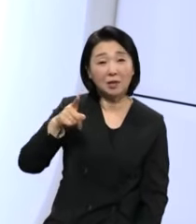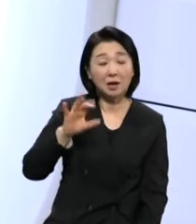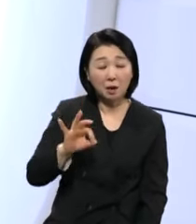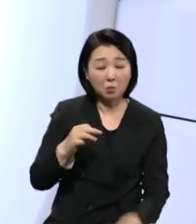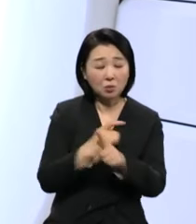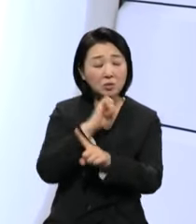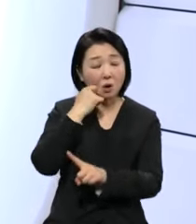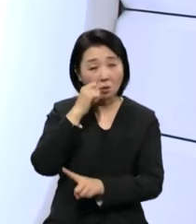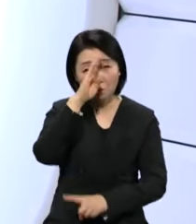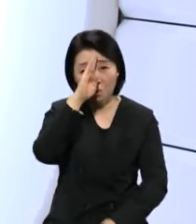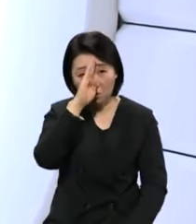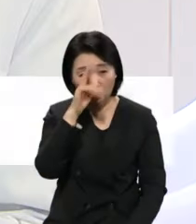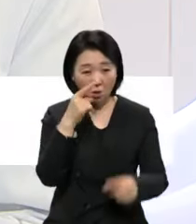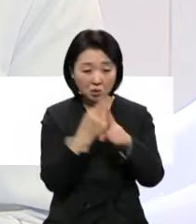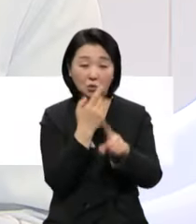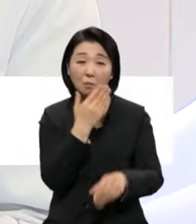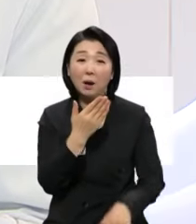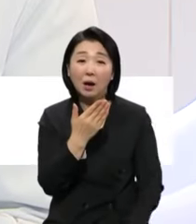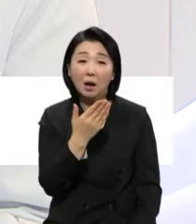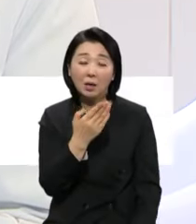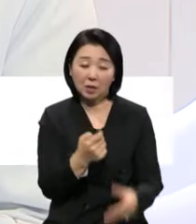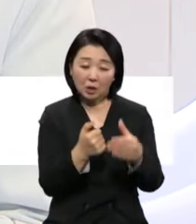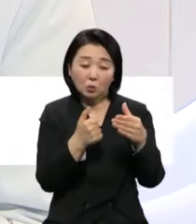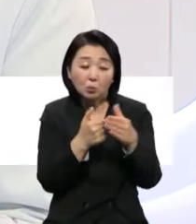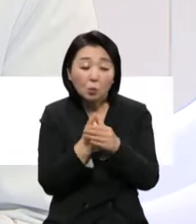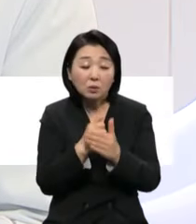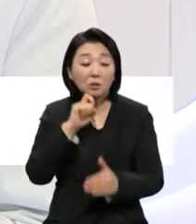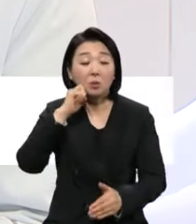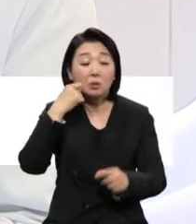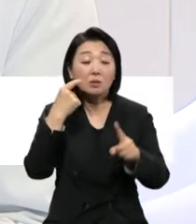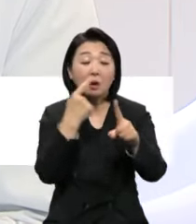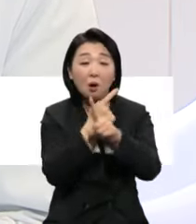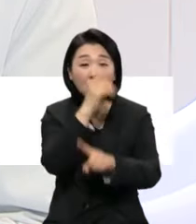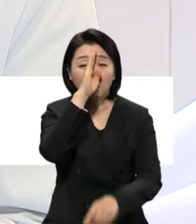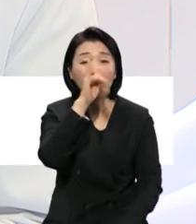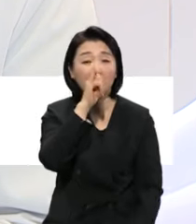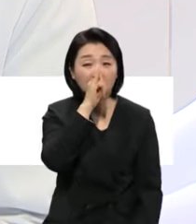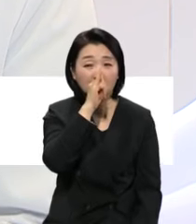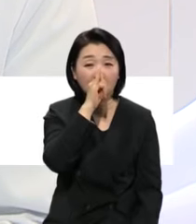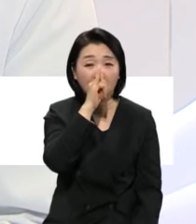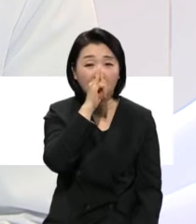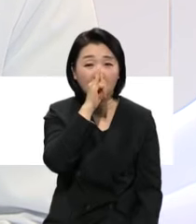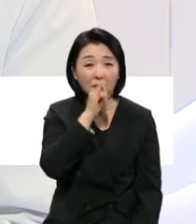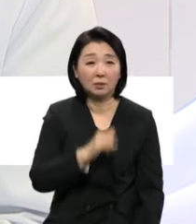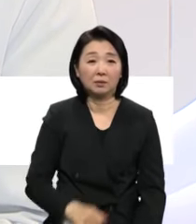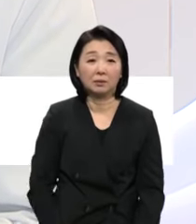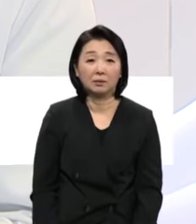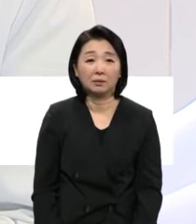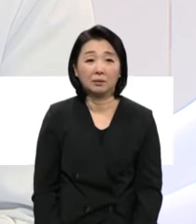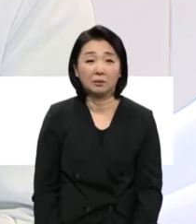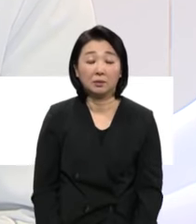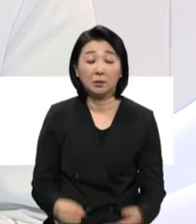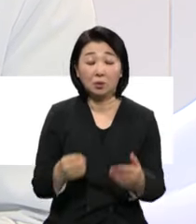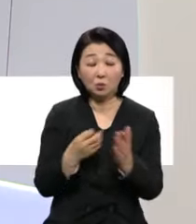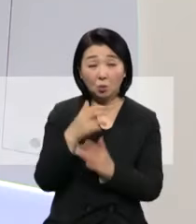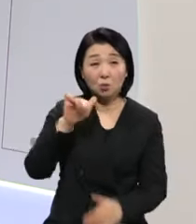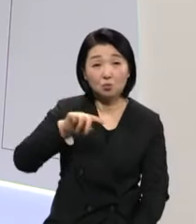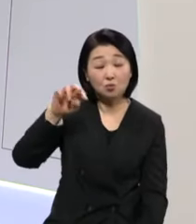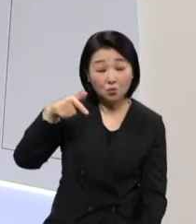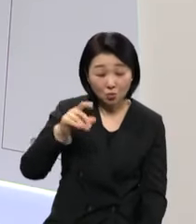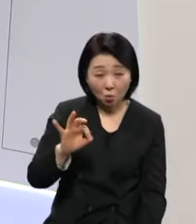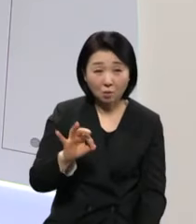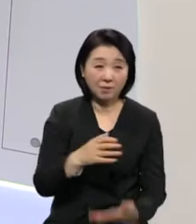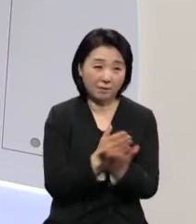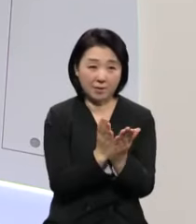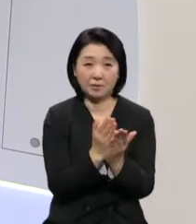대상입니다. 약간 희귀성, 난치성 두경부암이 있습니다. 그런 암들 그리고 6종.